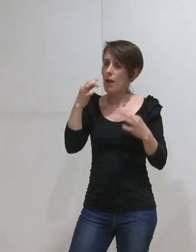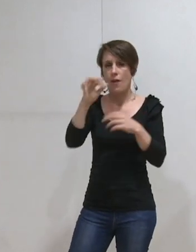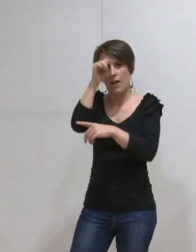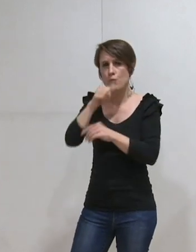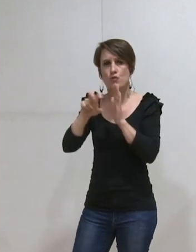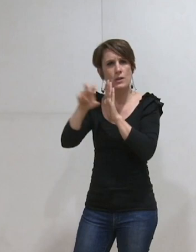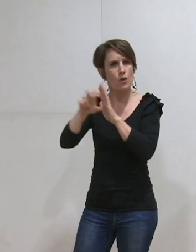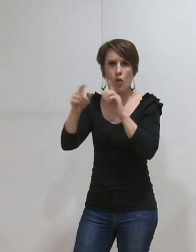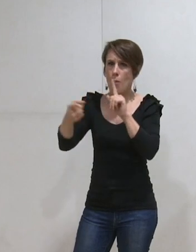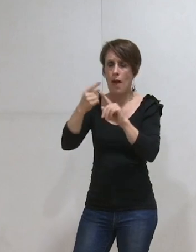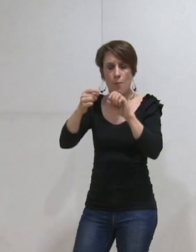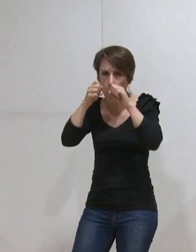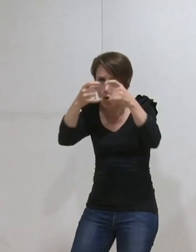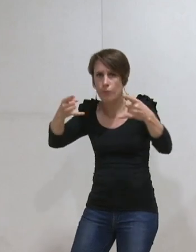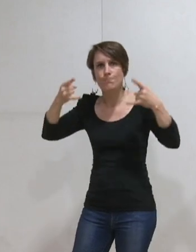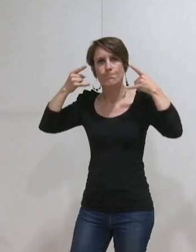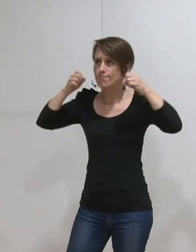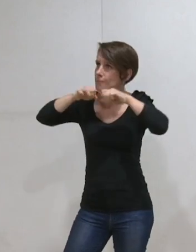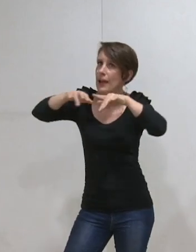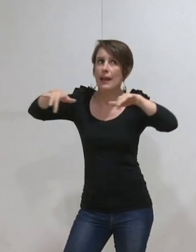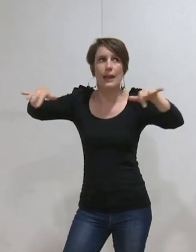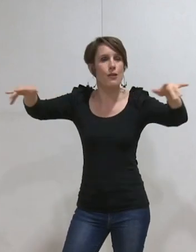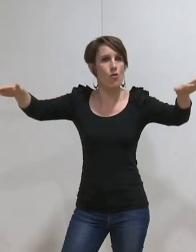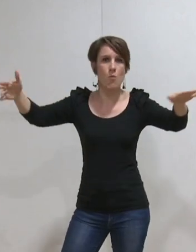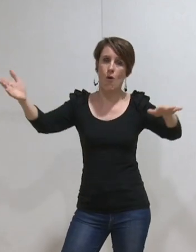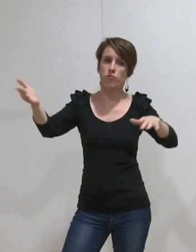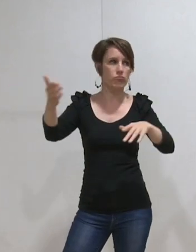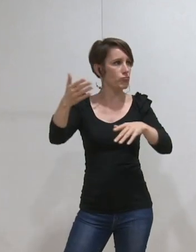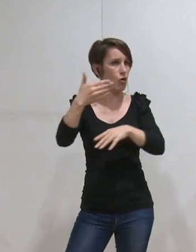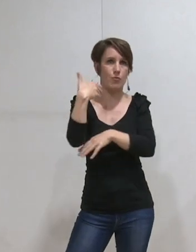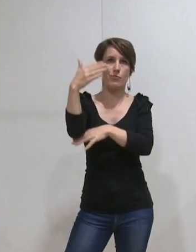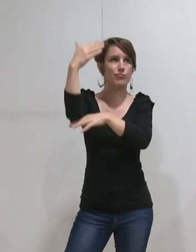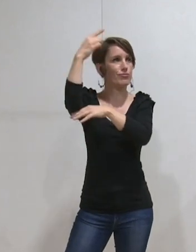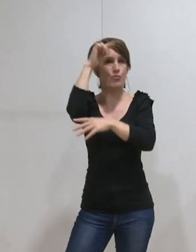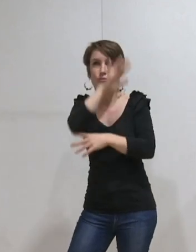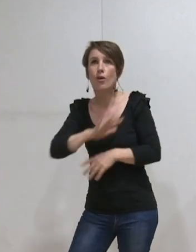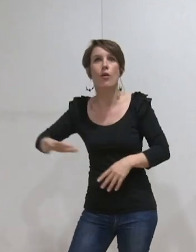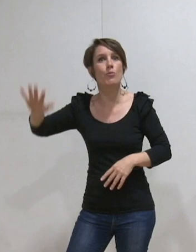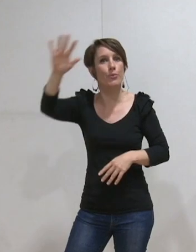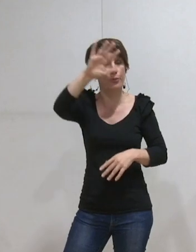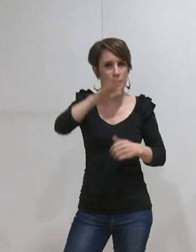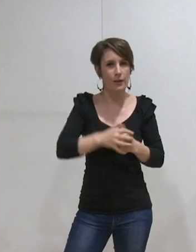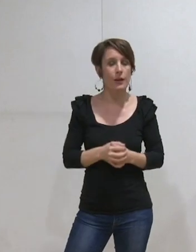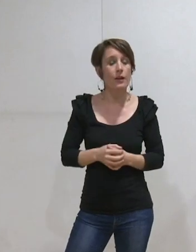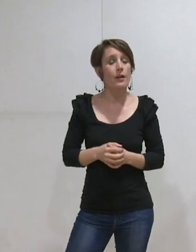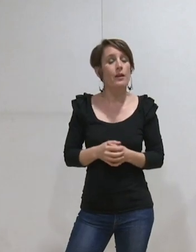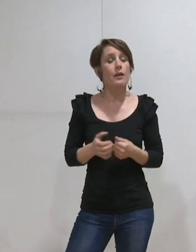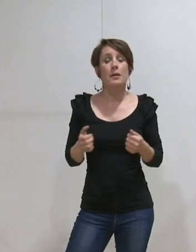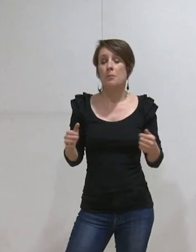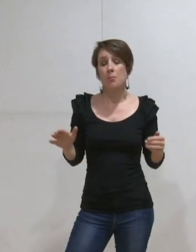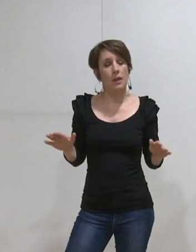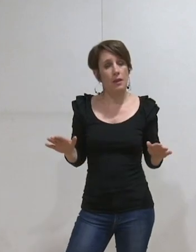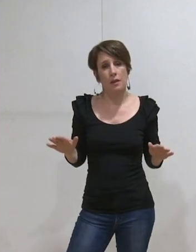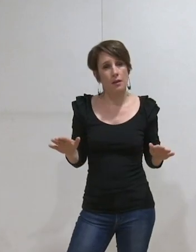Grenoble bien au-delà de la ville du département de l'iser mais en restant sur des des une